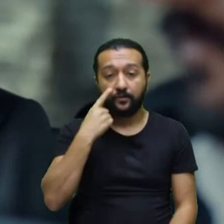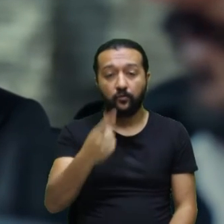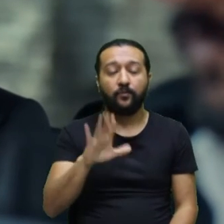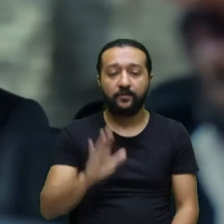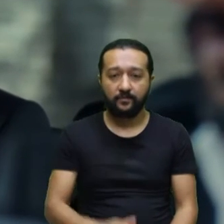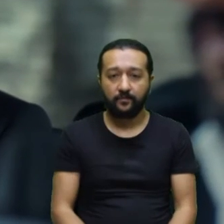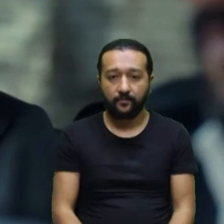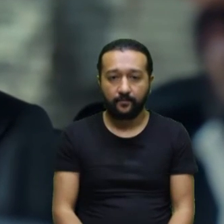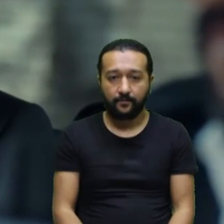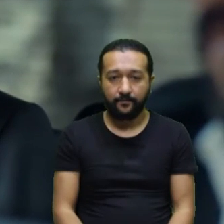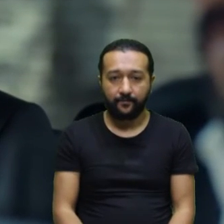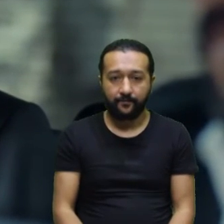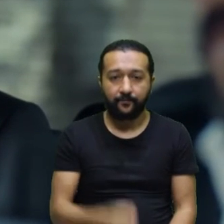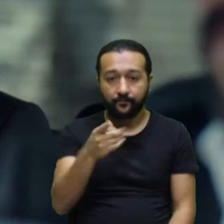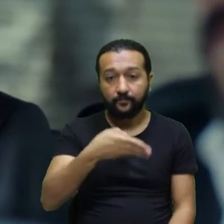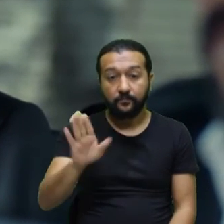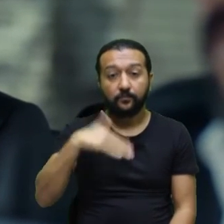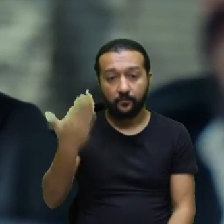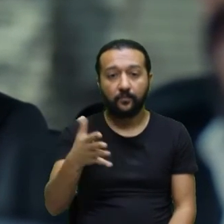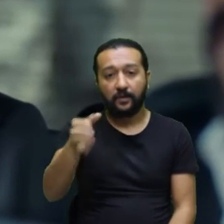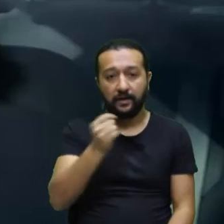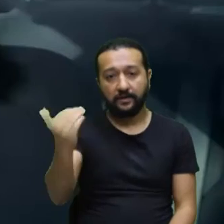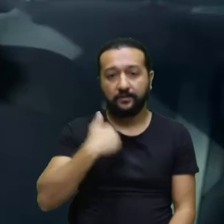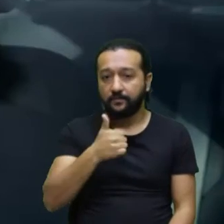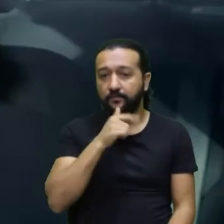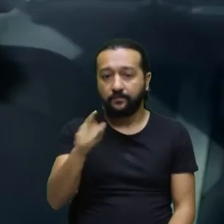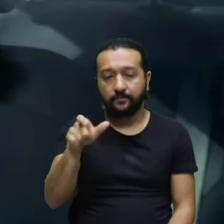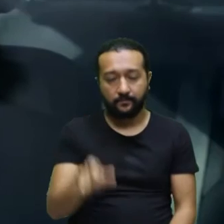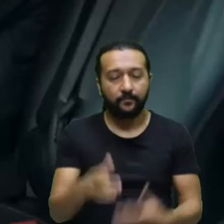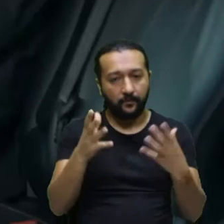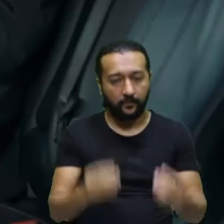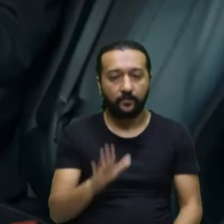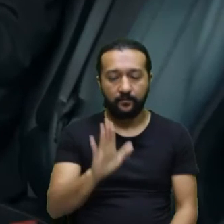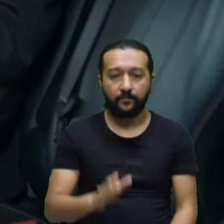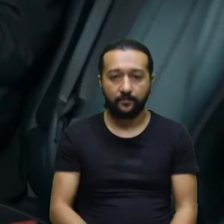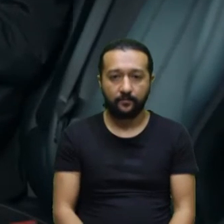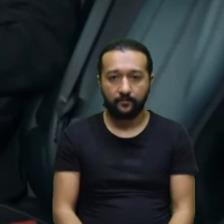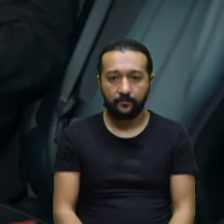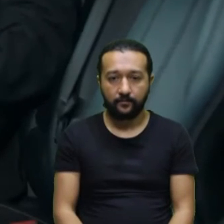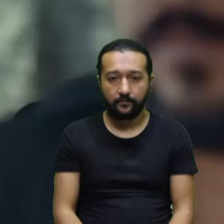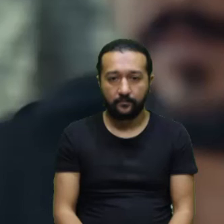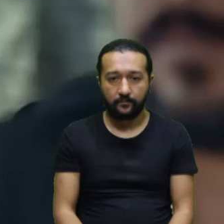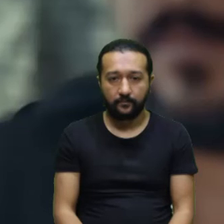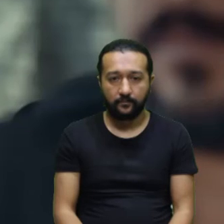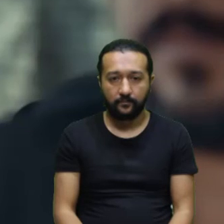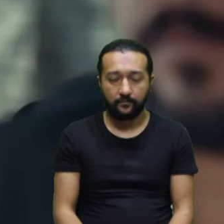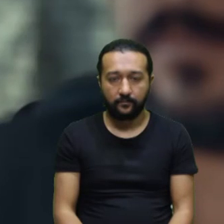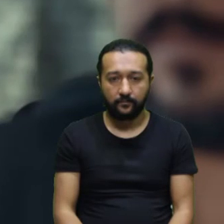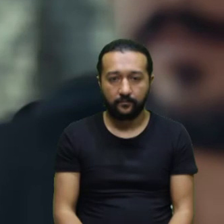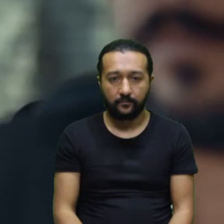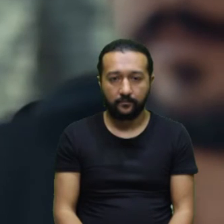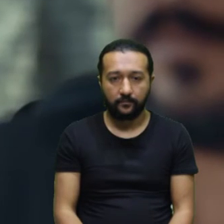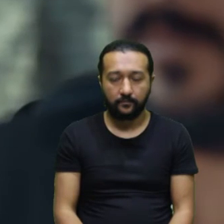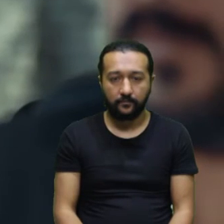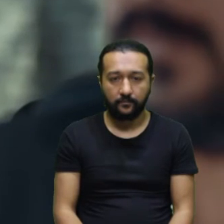göstermeyin kendinizi. O çıktıktan sonra alın getirin adamı. Tamam efendim. Telefonu kapatıp hışımla yana